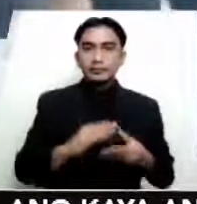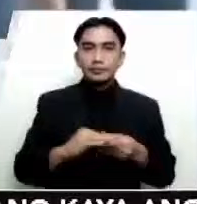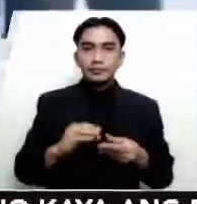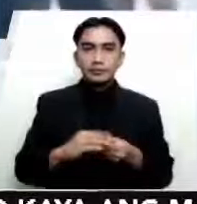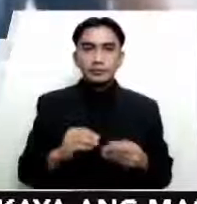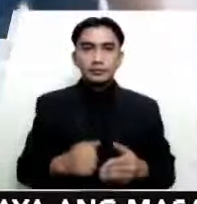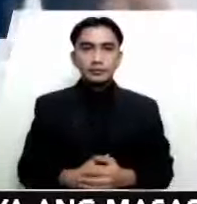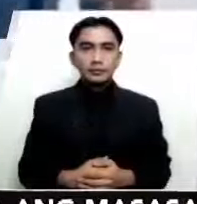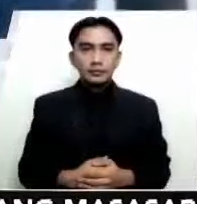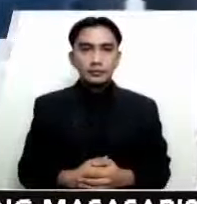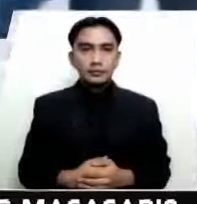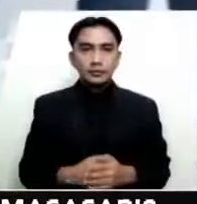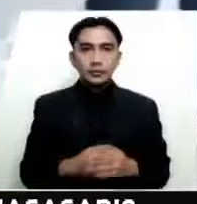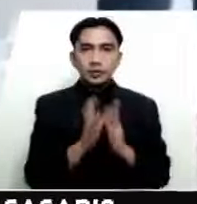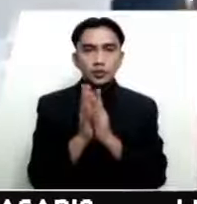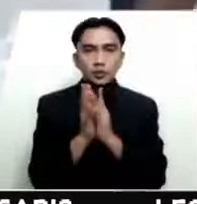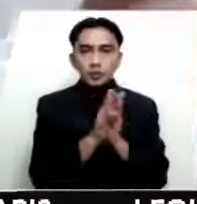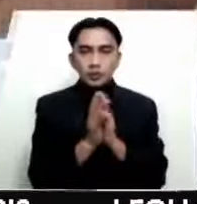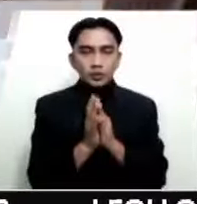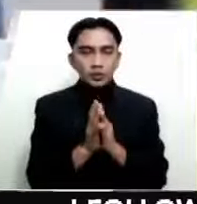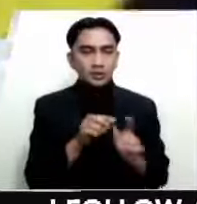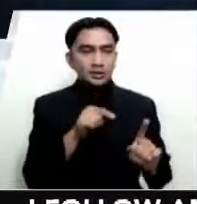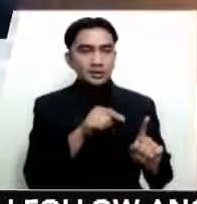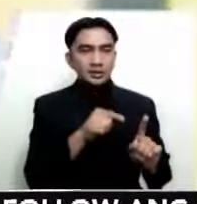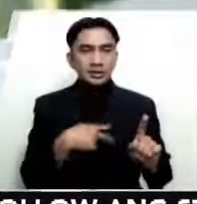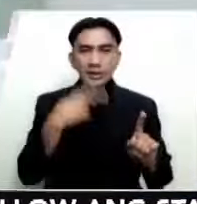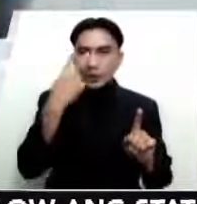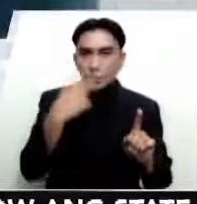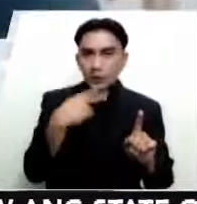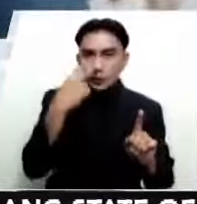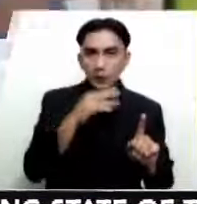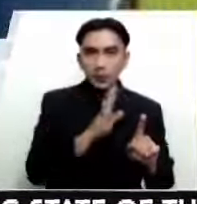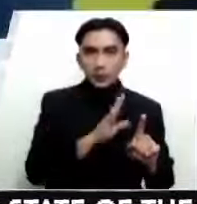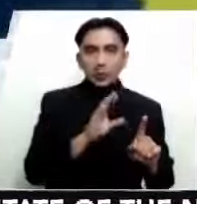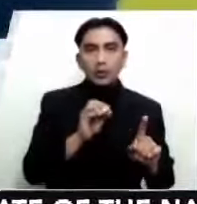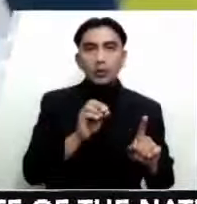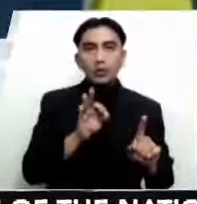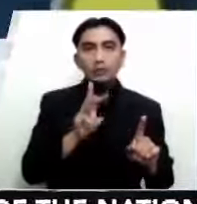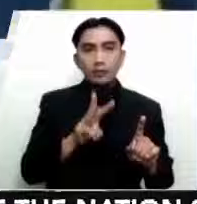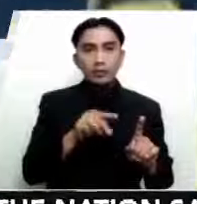Halos manlumo sa kaiiyak ang babaeng OFW na yan sa Naiya Terminal 1.